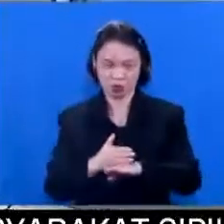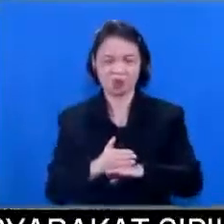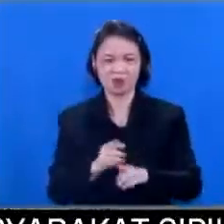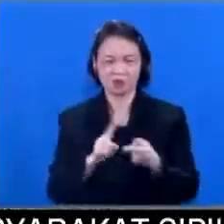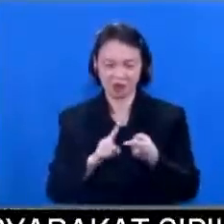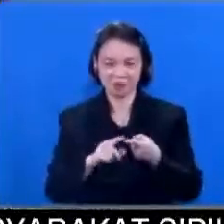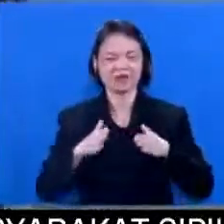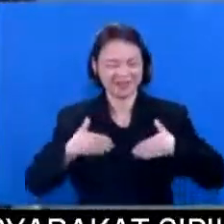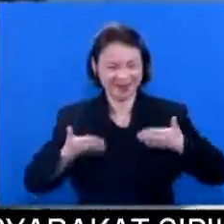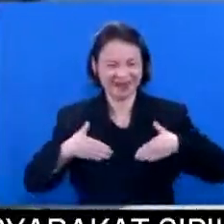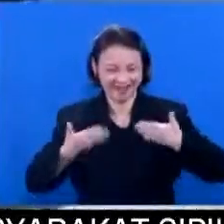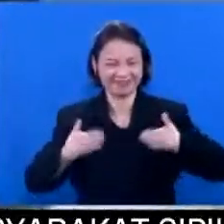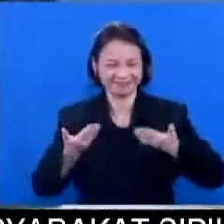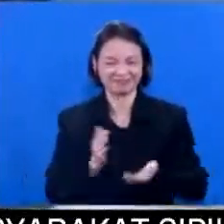gitu.